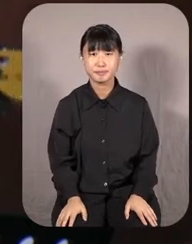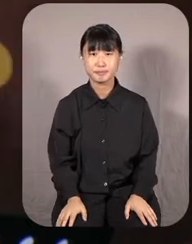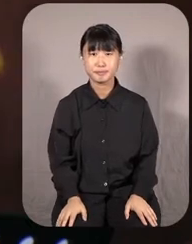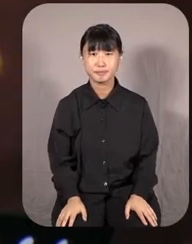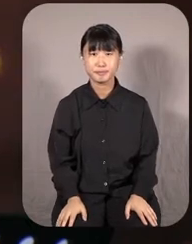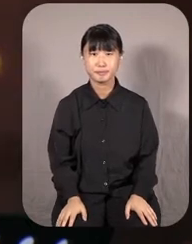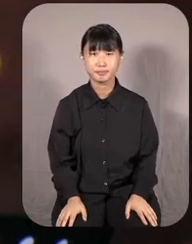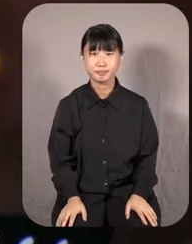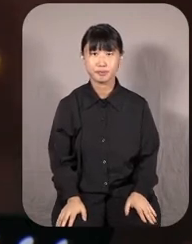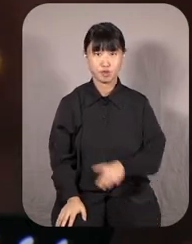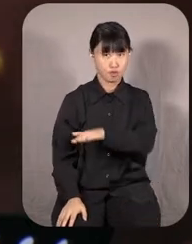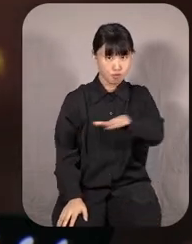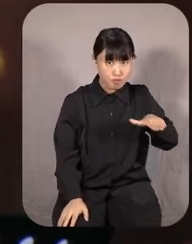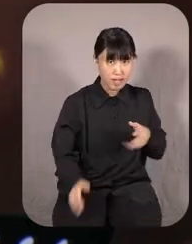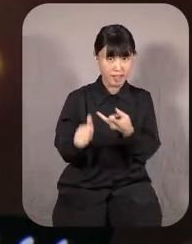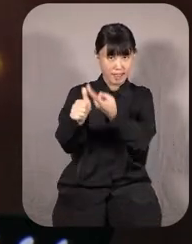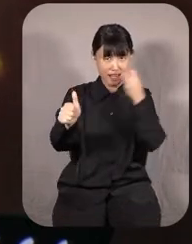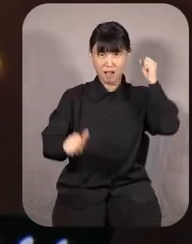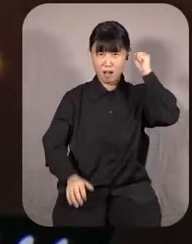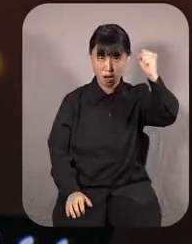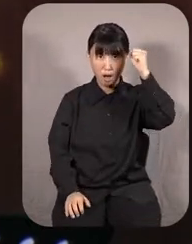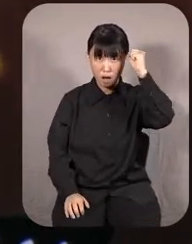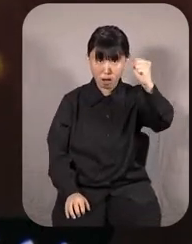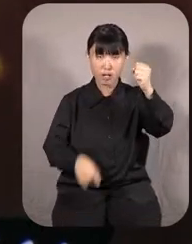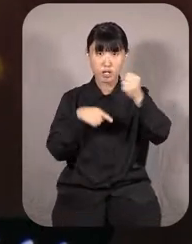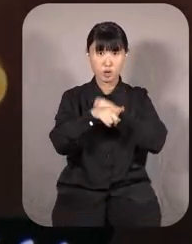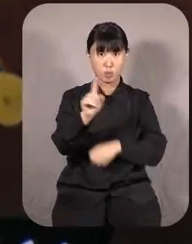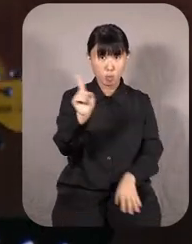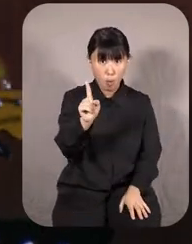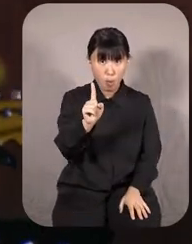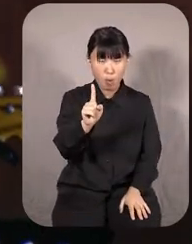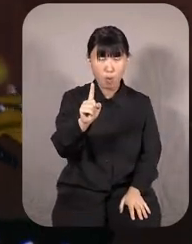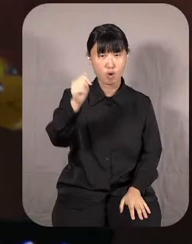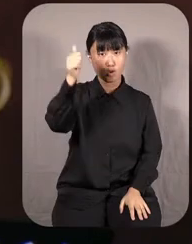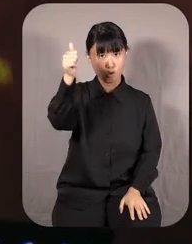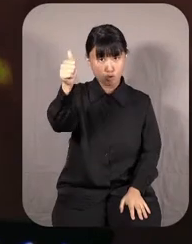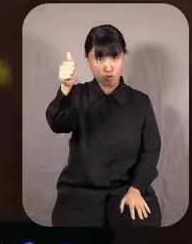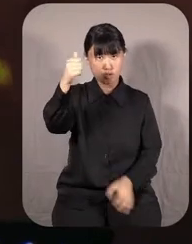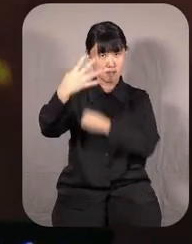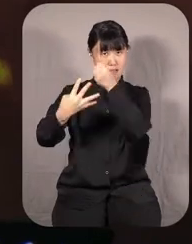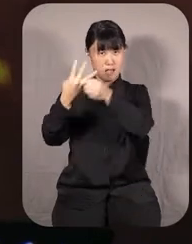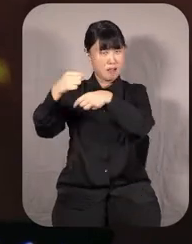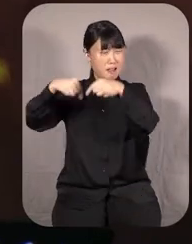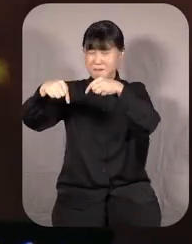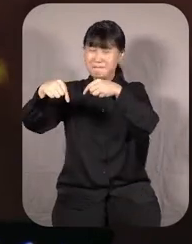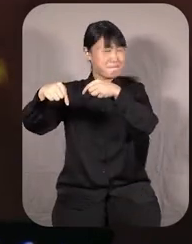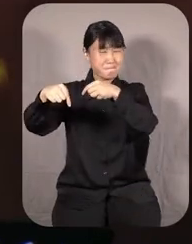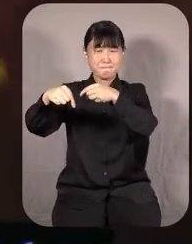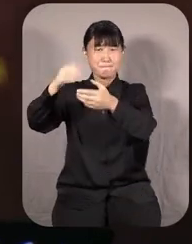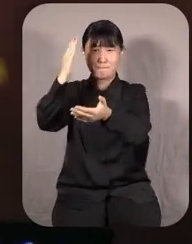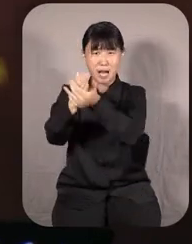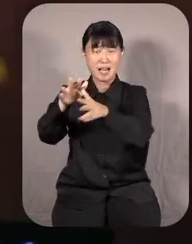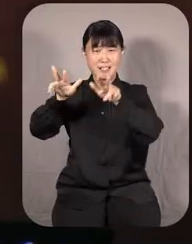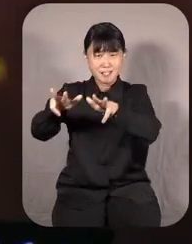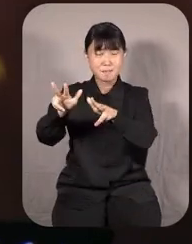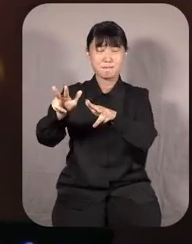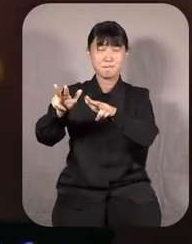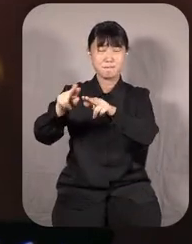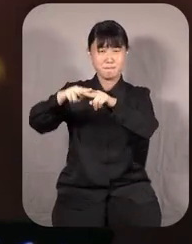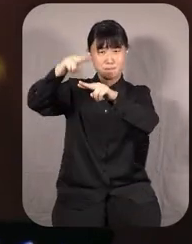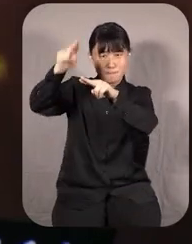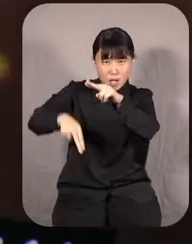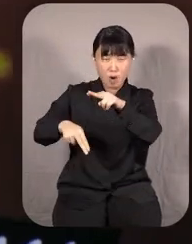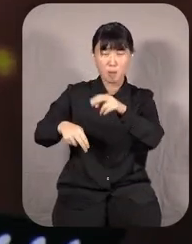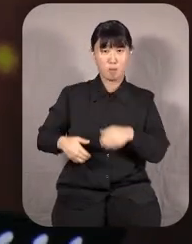우리가 탄핵을 추진하는 이유는 윤석열의 임기를 하루라도 더 빨리 끝내지 않으면